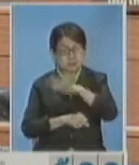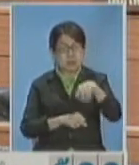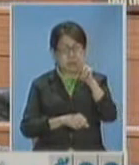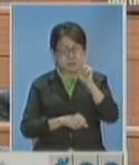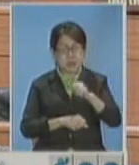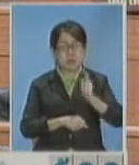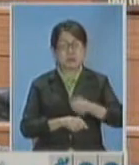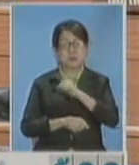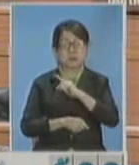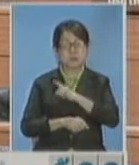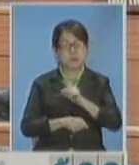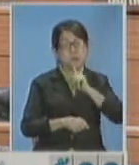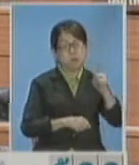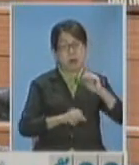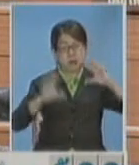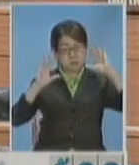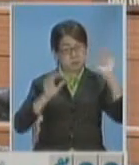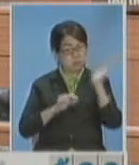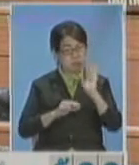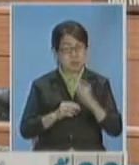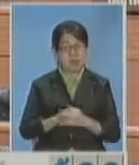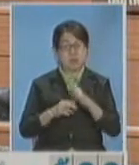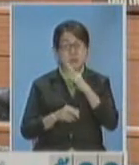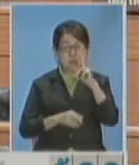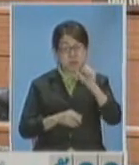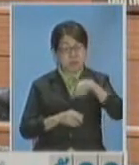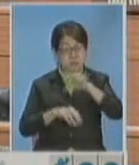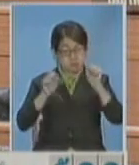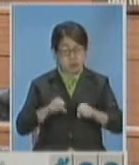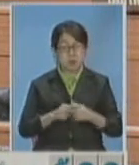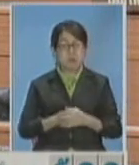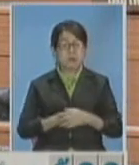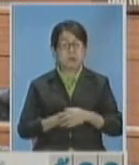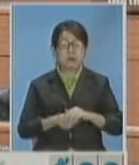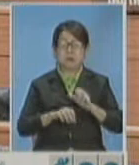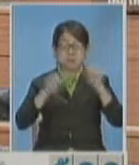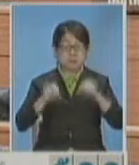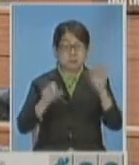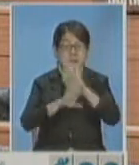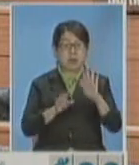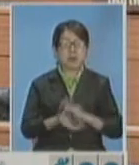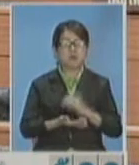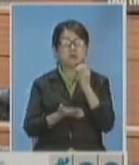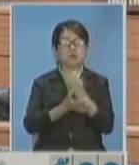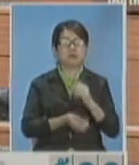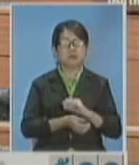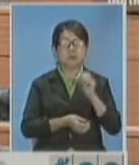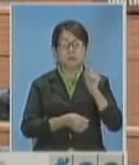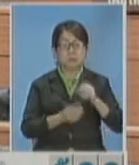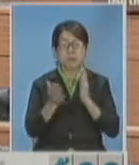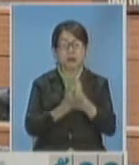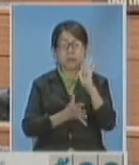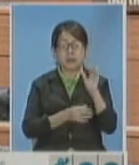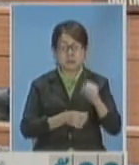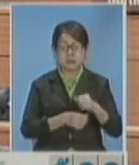ของสภาโทษรัฐบาลไม่ได้ถ้าสภาอนุมัติไม่อนุมัติสักบาทหนึ่งเขาก็ไม่ได้สักบาทครับผมก็เลยสรุปว่าคุณจะ